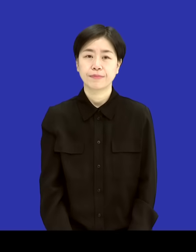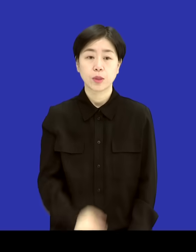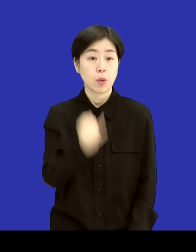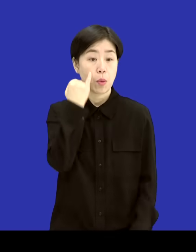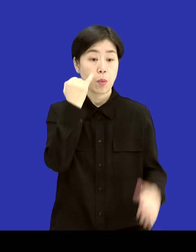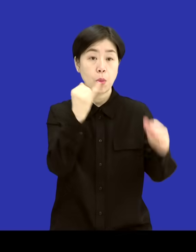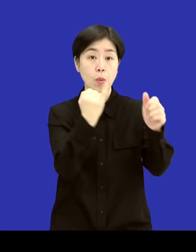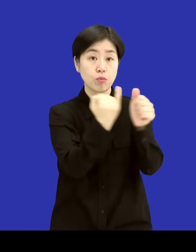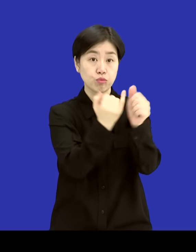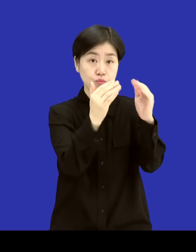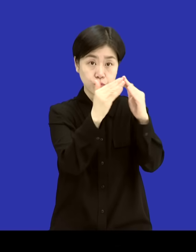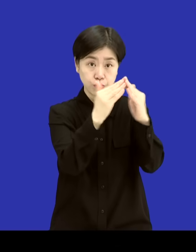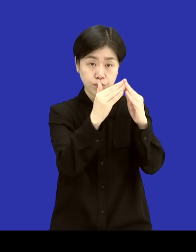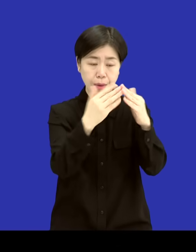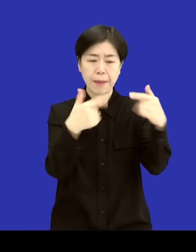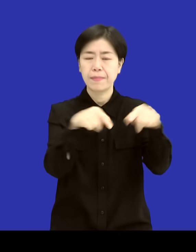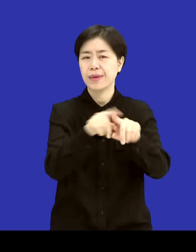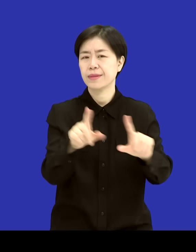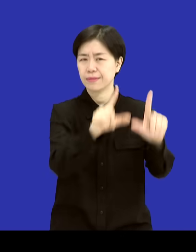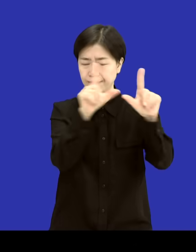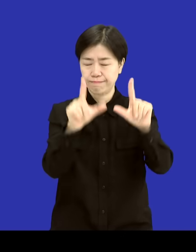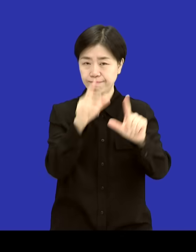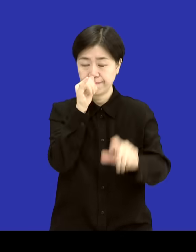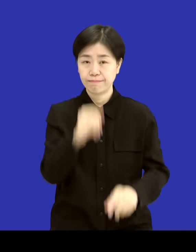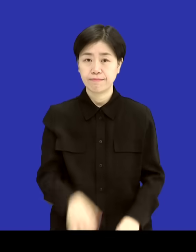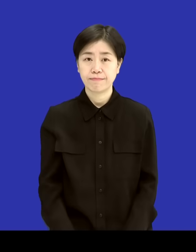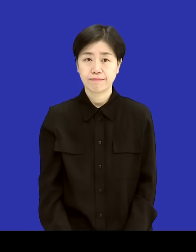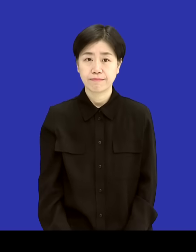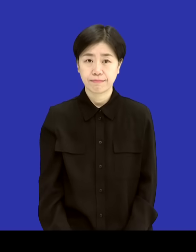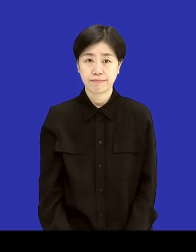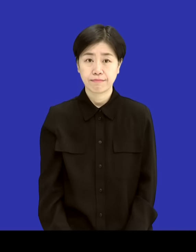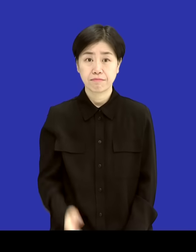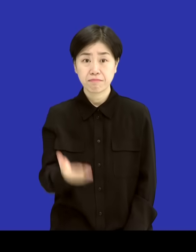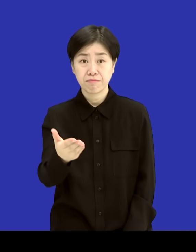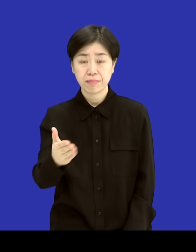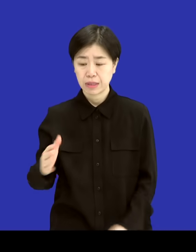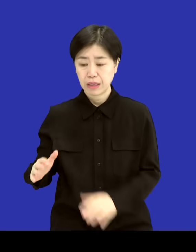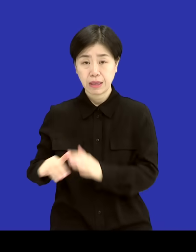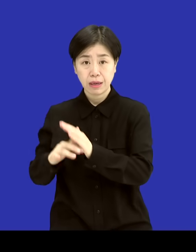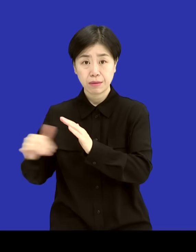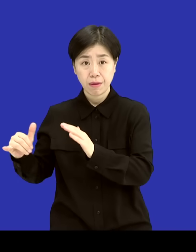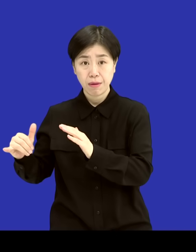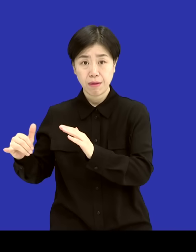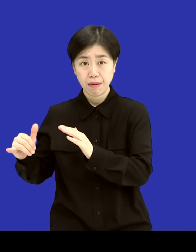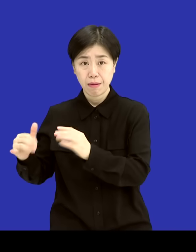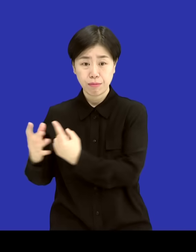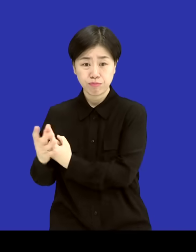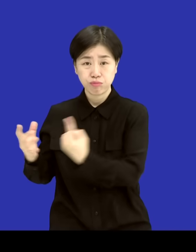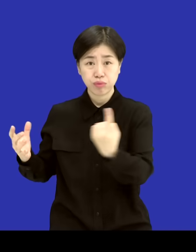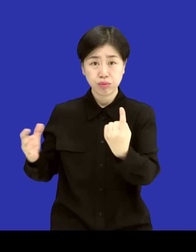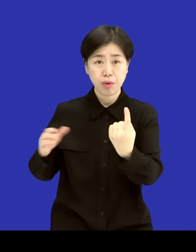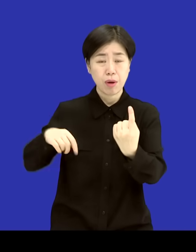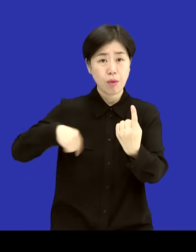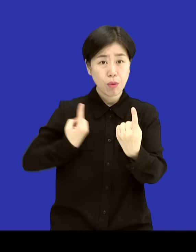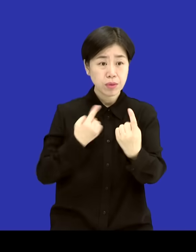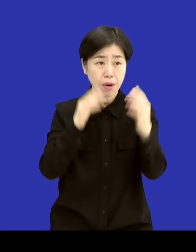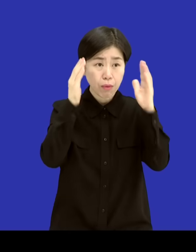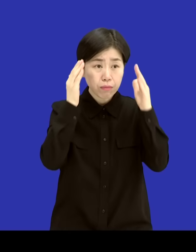하면서 이제 다니게 되었습니다. 그래요. 홀로 떠나서 네. 중학교 시절에 홀로 유학 가는 학생들 보면 저는 되게